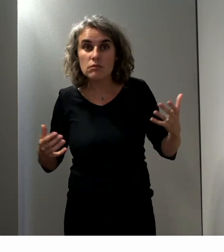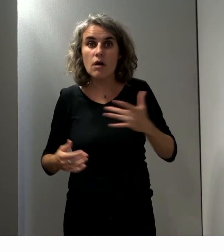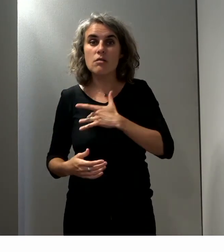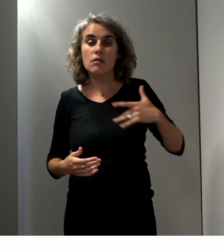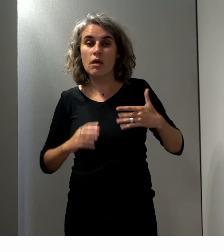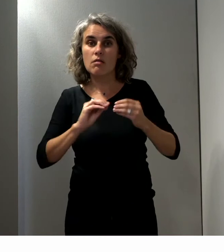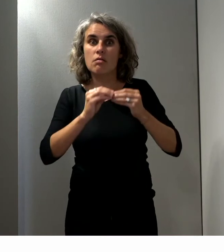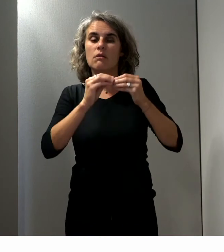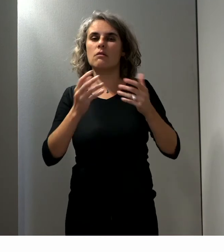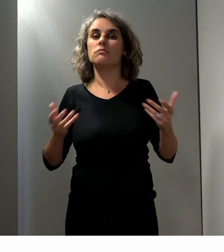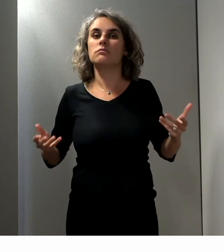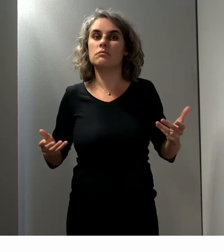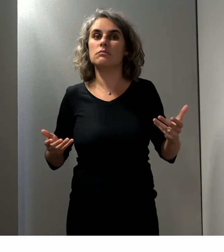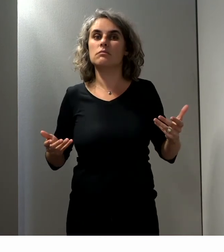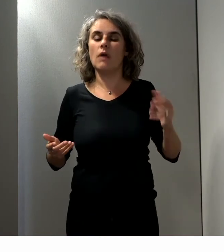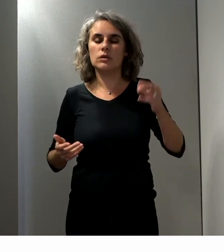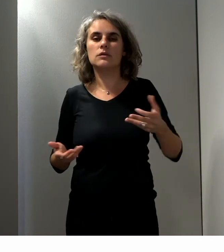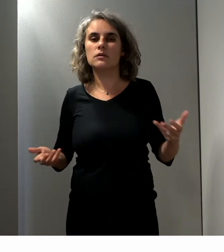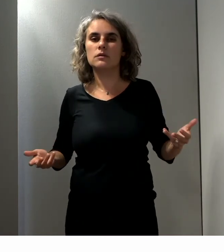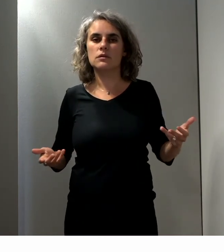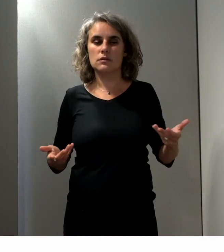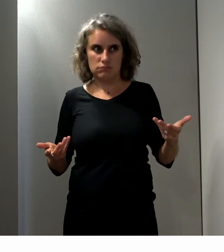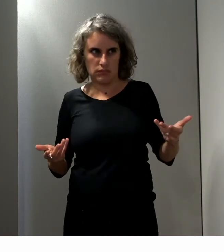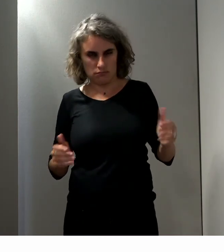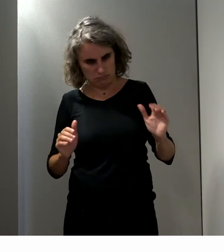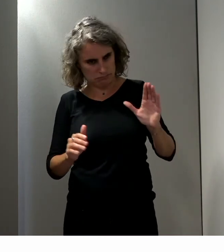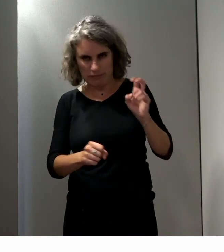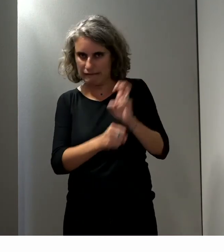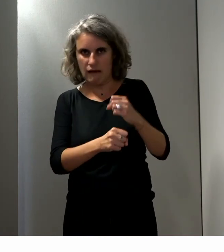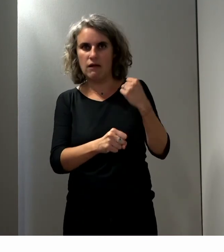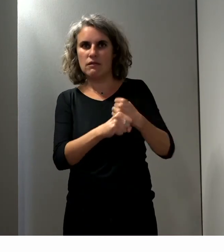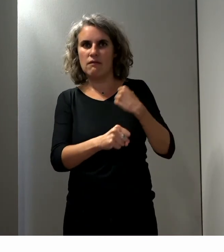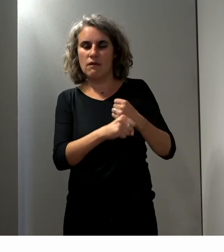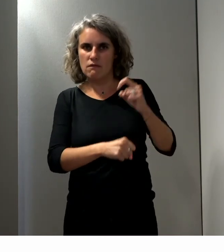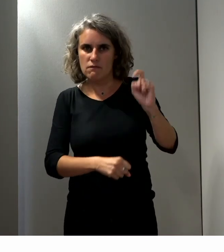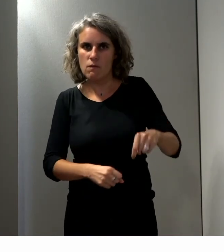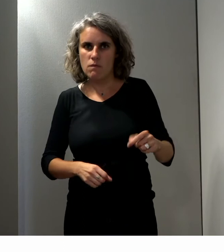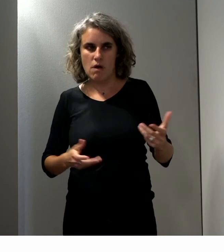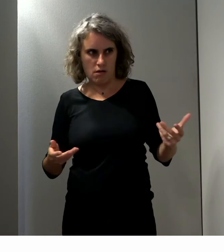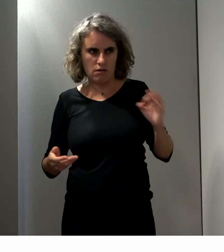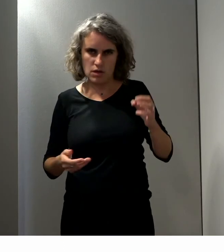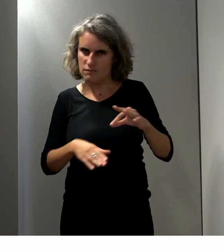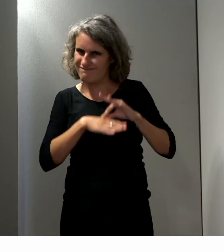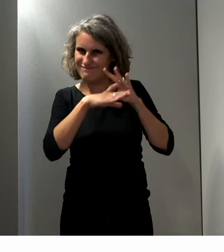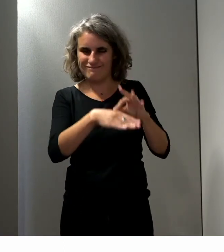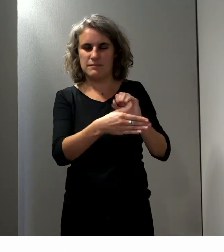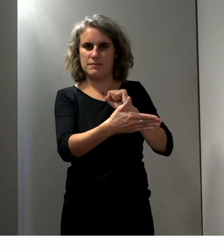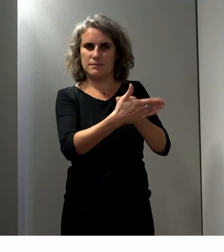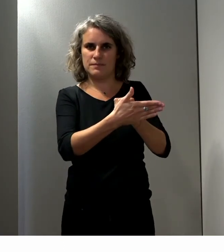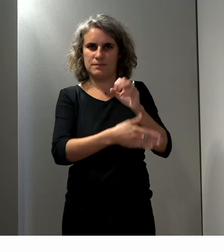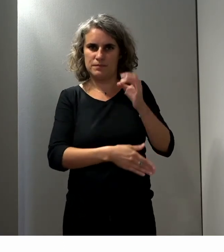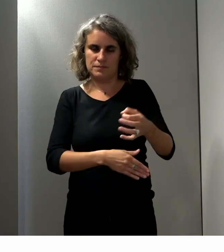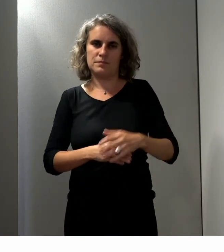santé. Et il faut tout faire, évidemment, pour qu'ils puissent rester en activité. Et là, c'est pareil, on peut les accompagner. Ça